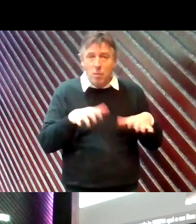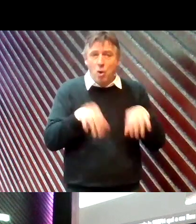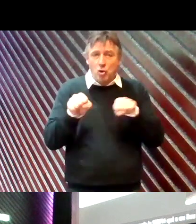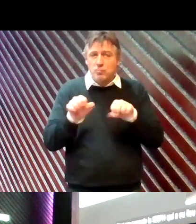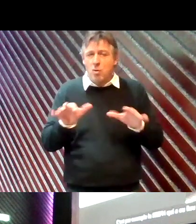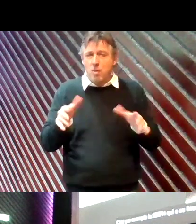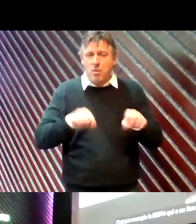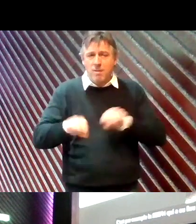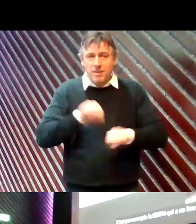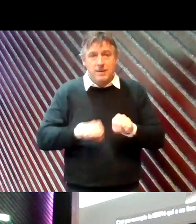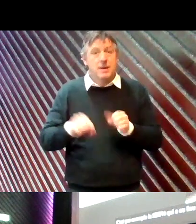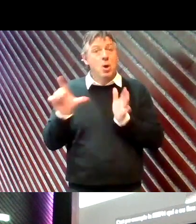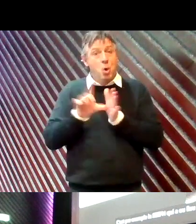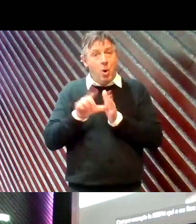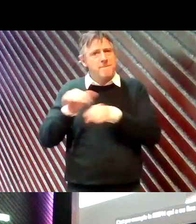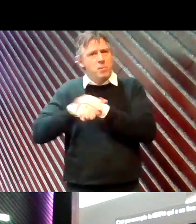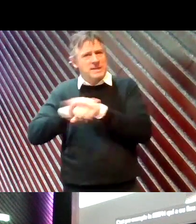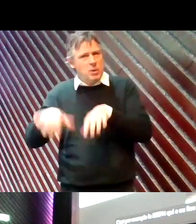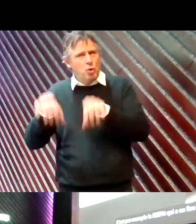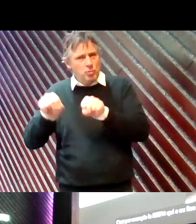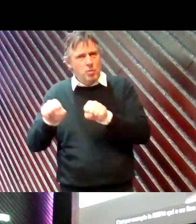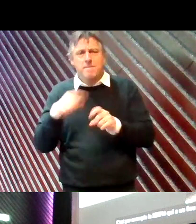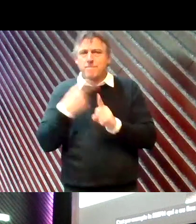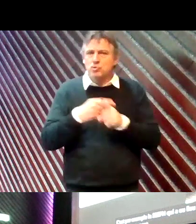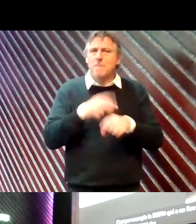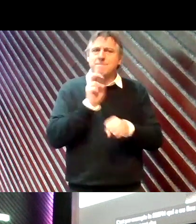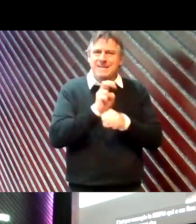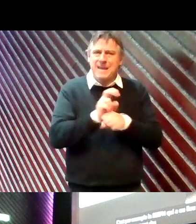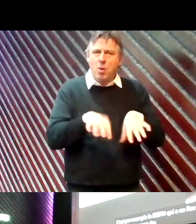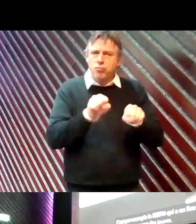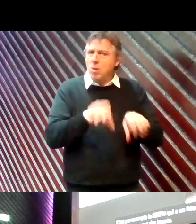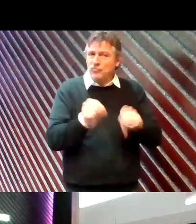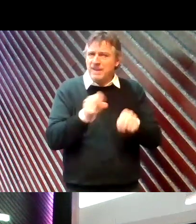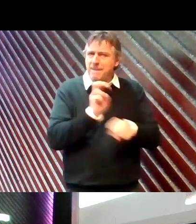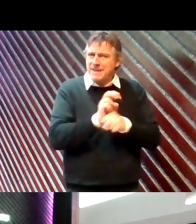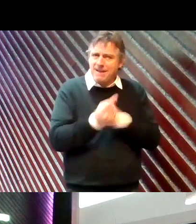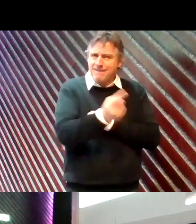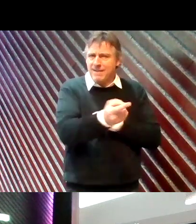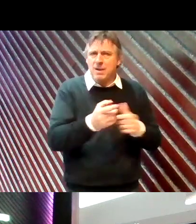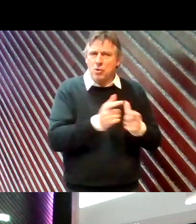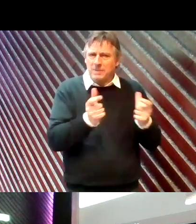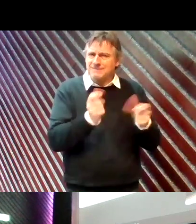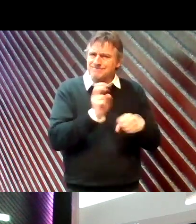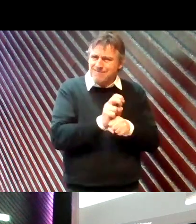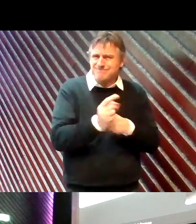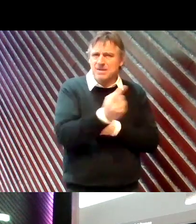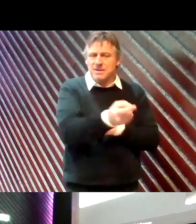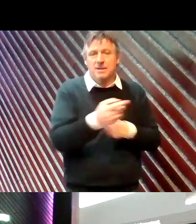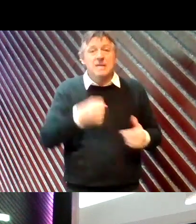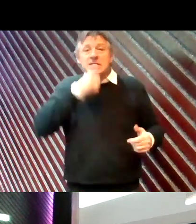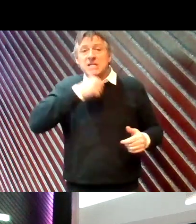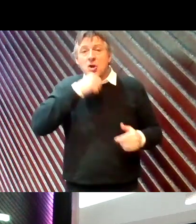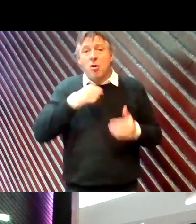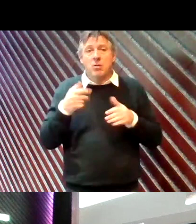La loi définit à la fois la politique de recrutement, mais aussi la politique de manager d'emploi. C'est également aussi la politique de manager d'emploi avec les seniors. On est seniors à